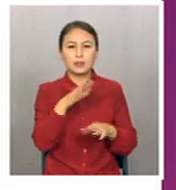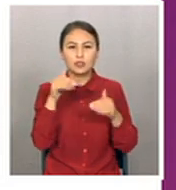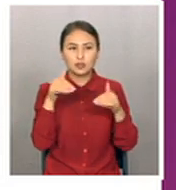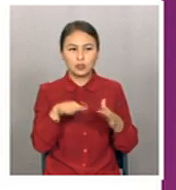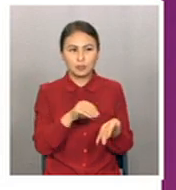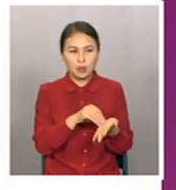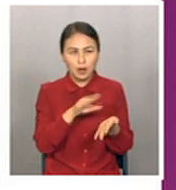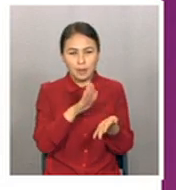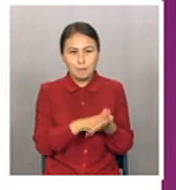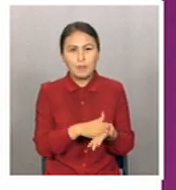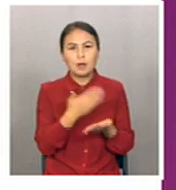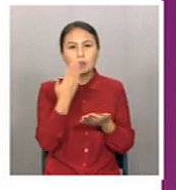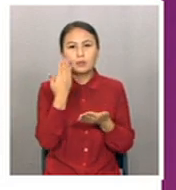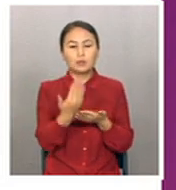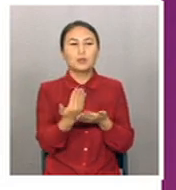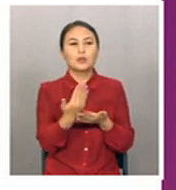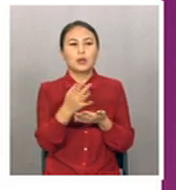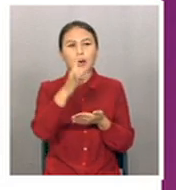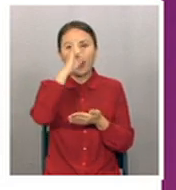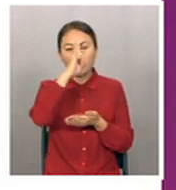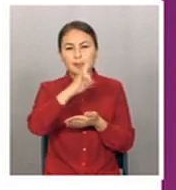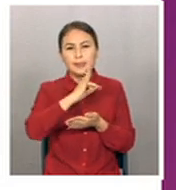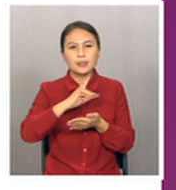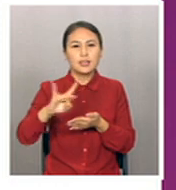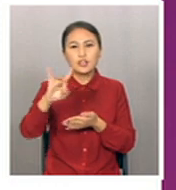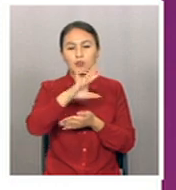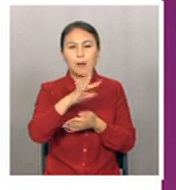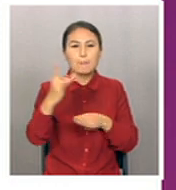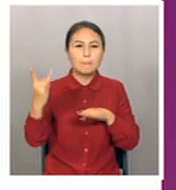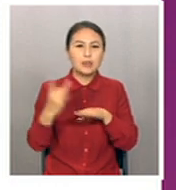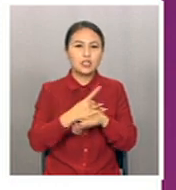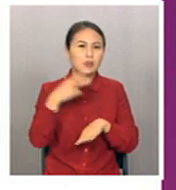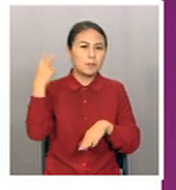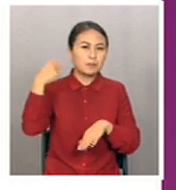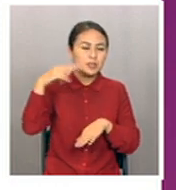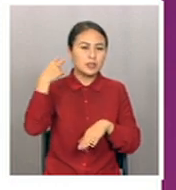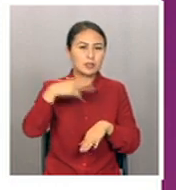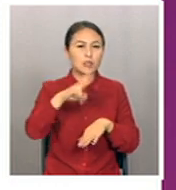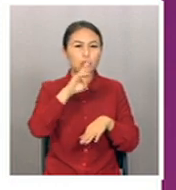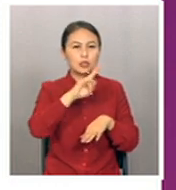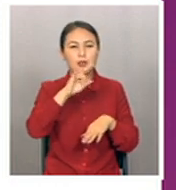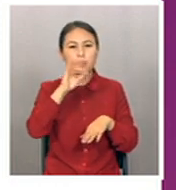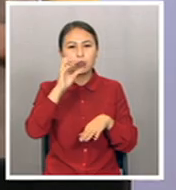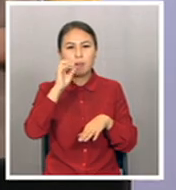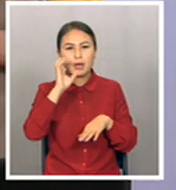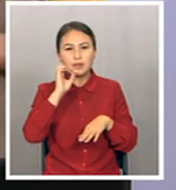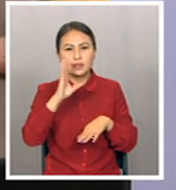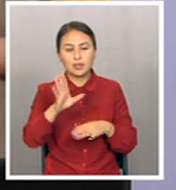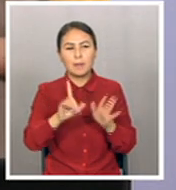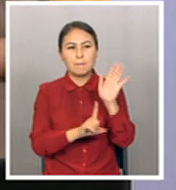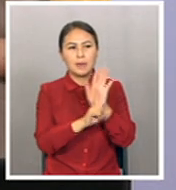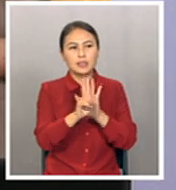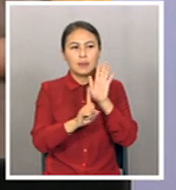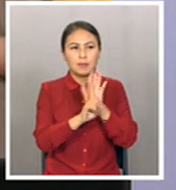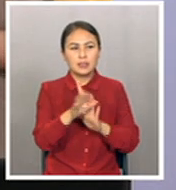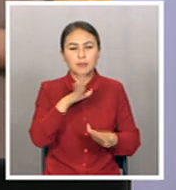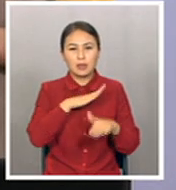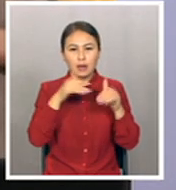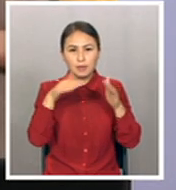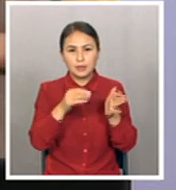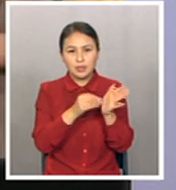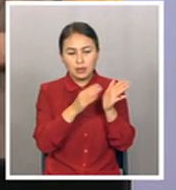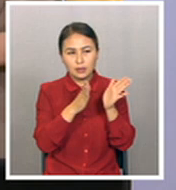болатын. Бұл Қазақстан Республикасының тұңғыш президенті Нұрсұлтан Әбішұлы Назарбаевтың бастамасымен қабылданды.